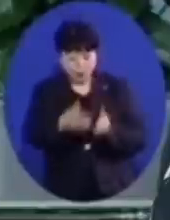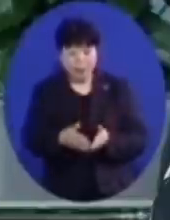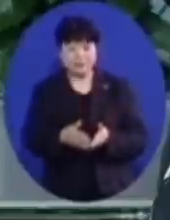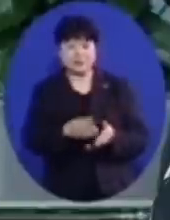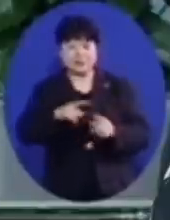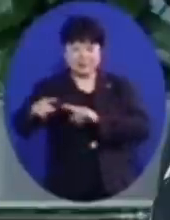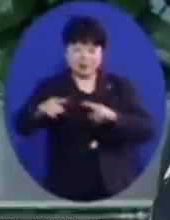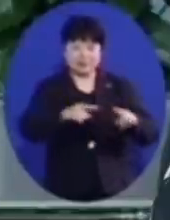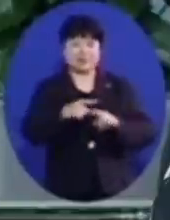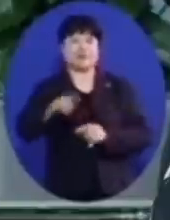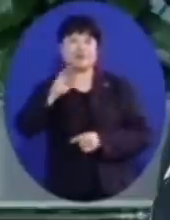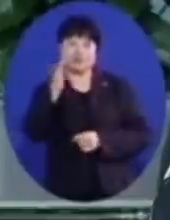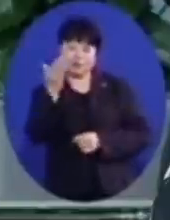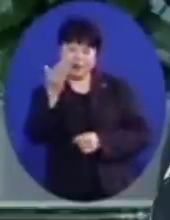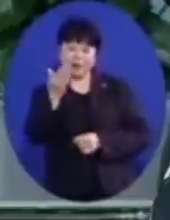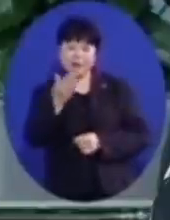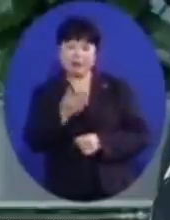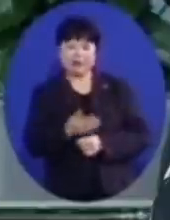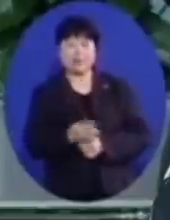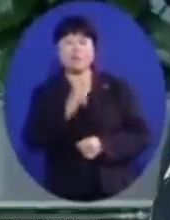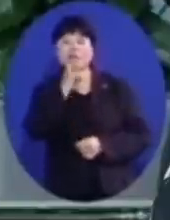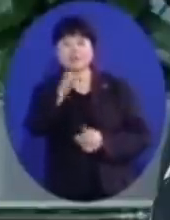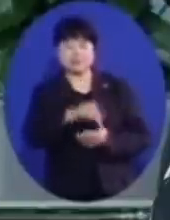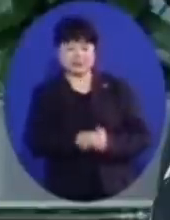대통령이 되었다고 자르겠습니다